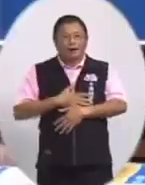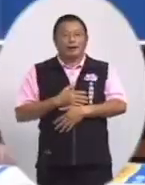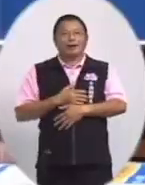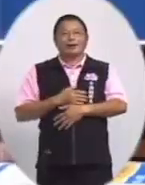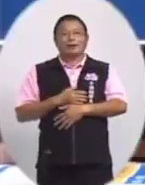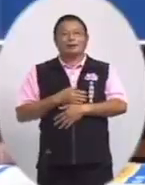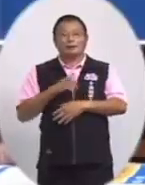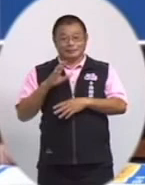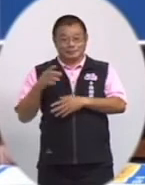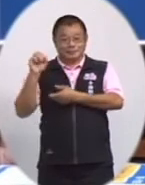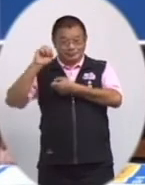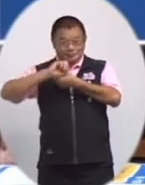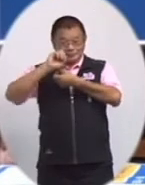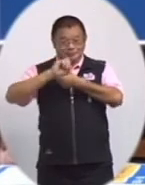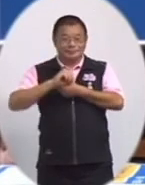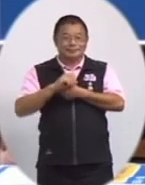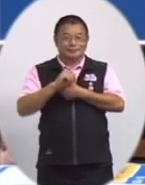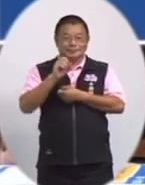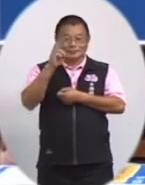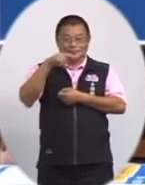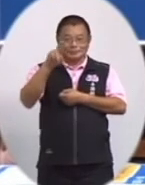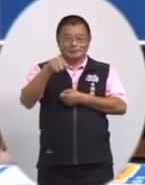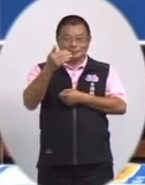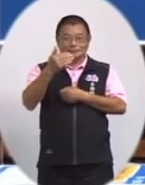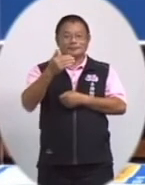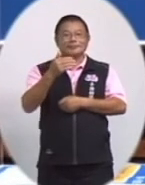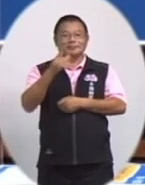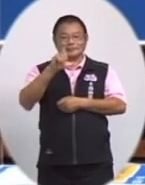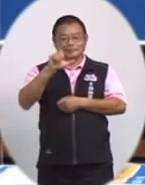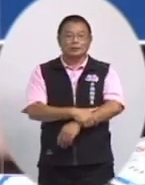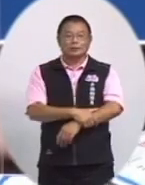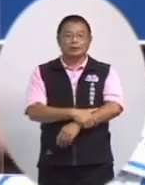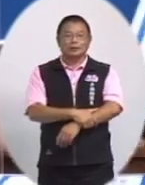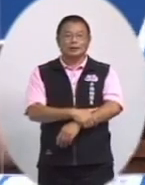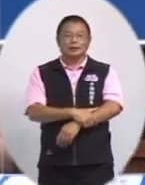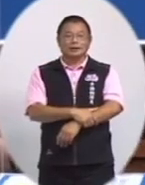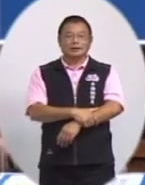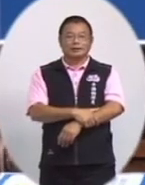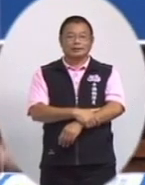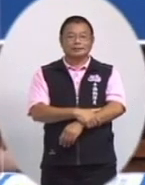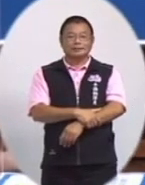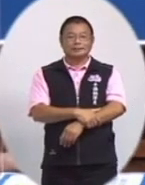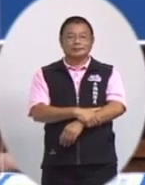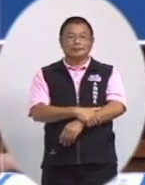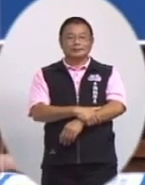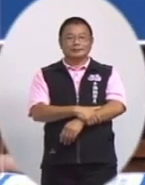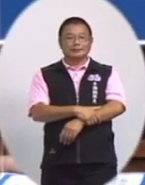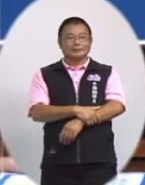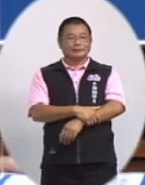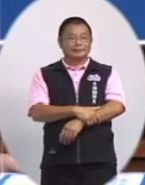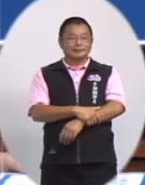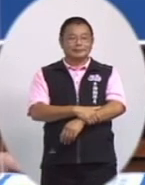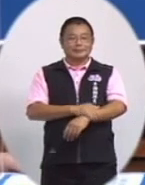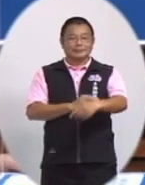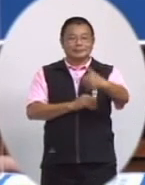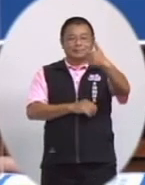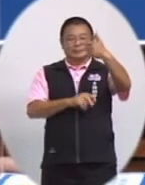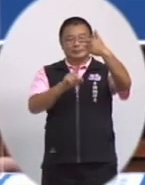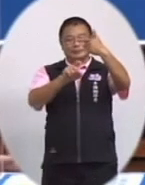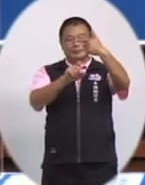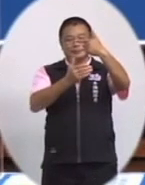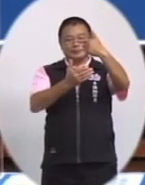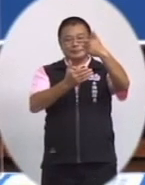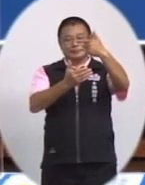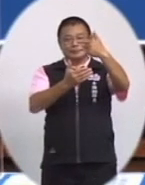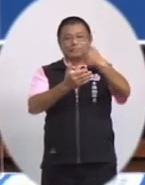我们今天新增的病例是在2960人哦。好，来，我们呢从我们6月19号确诊